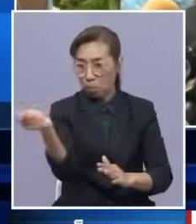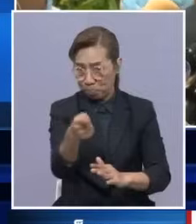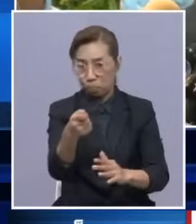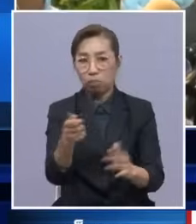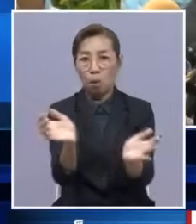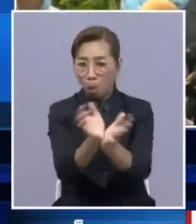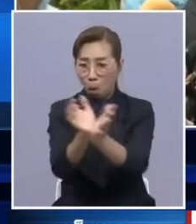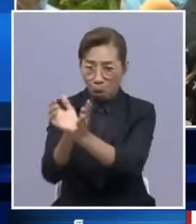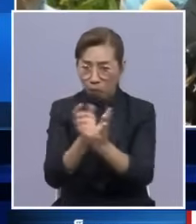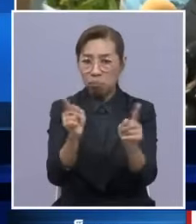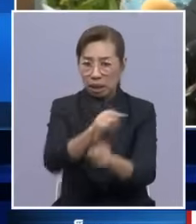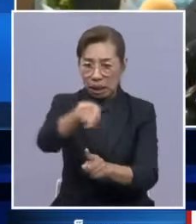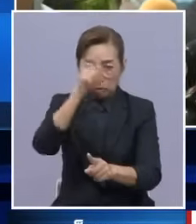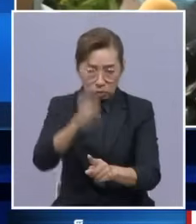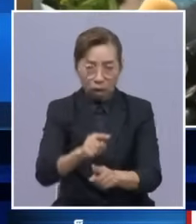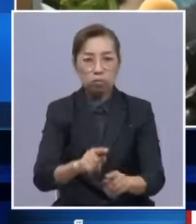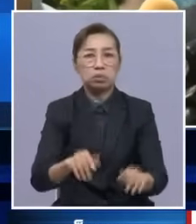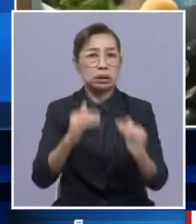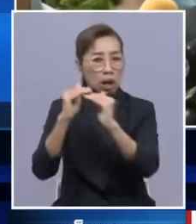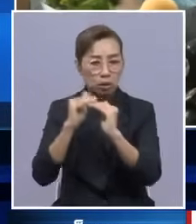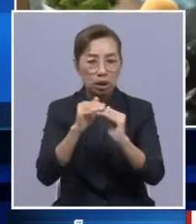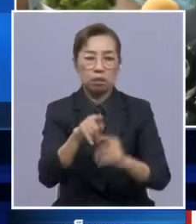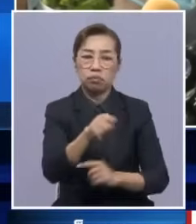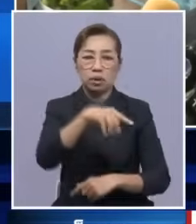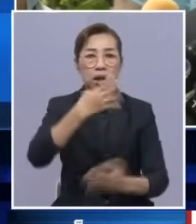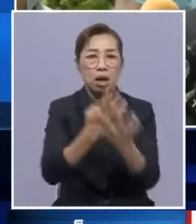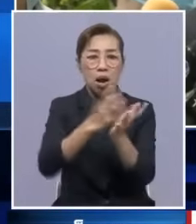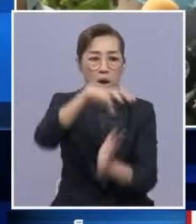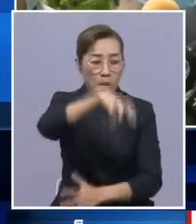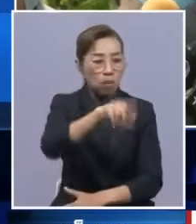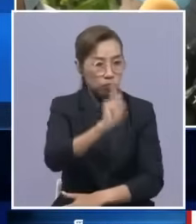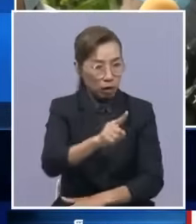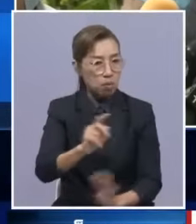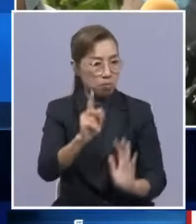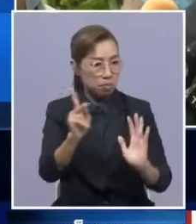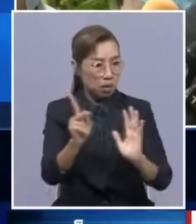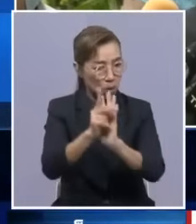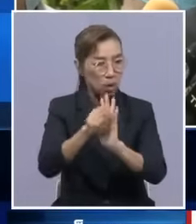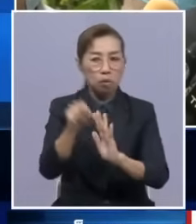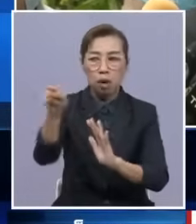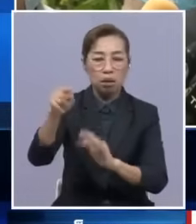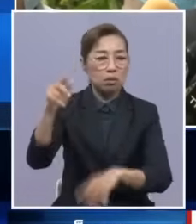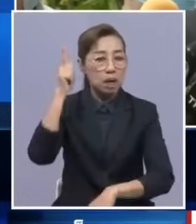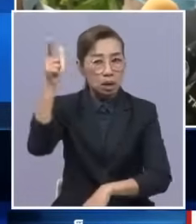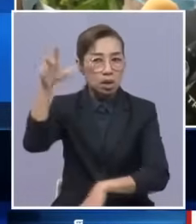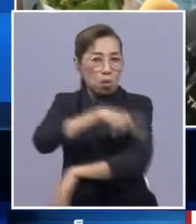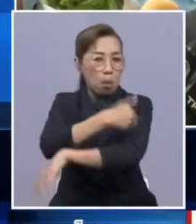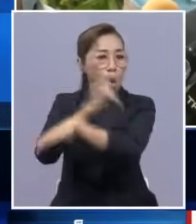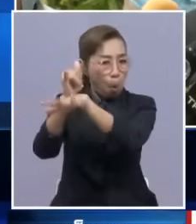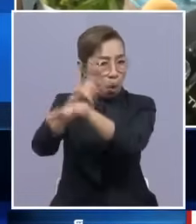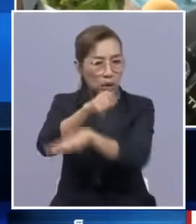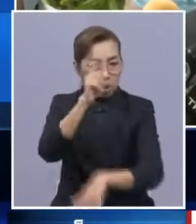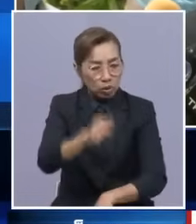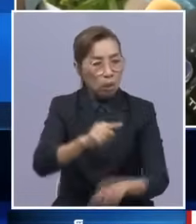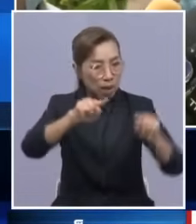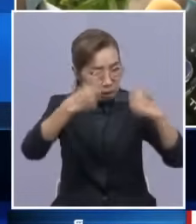ากจะให้กรมราชทัณฑ์มีมาตรการเด็ดขาดต่อการพักรักษาตัวของคุณทักษิณที่อยู่ในโรงพยาบาลตำรวจขณะนี้อยากจะให้ผู้รับผิดชอ